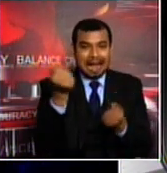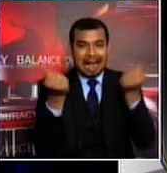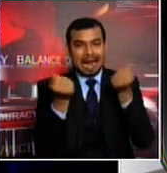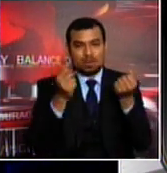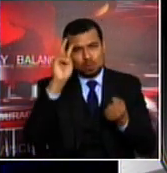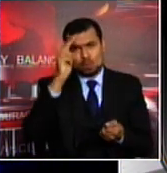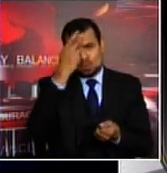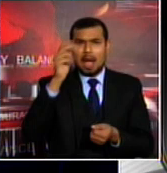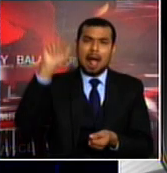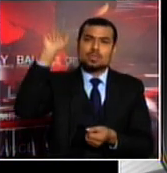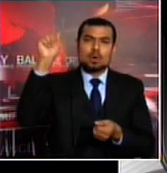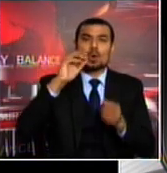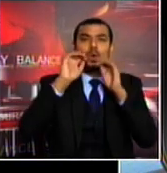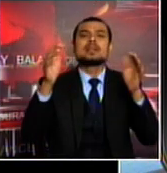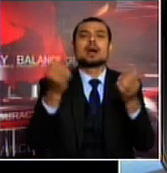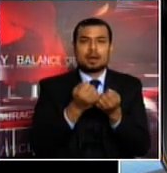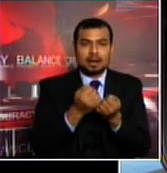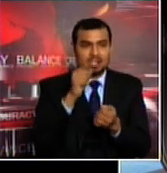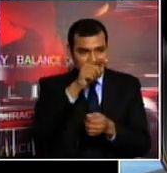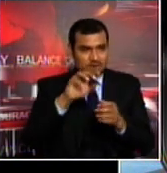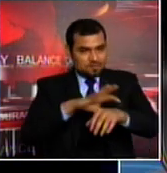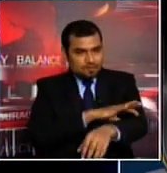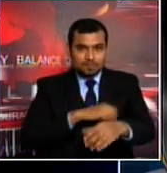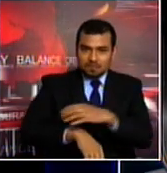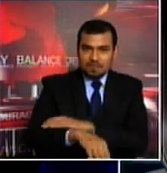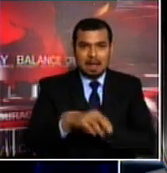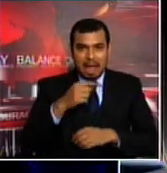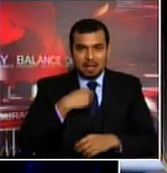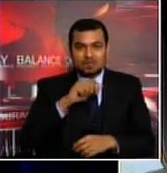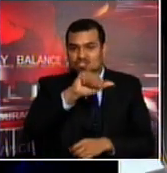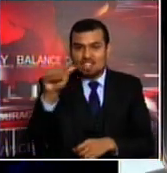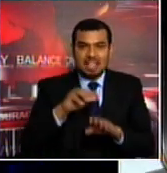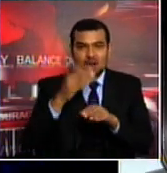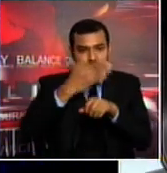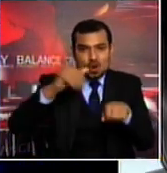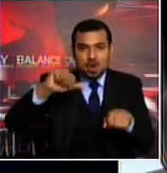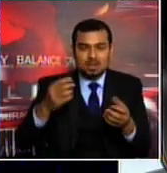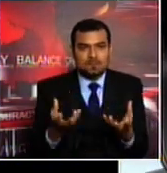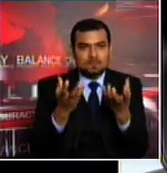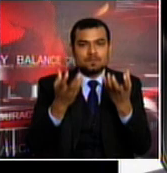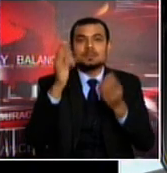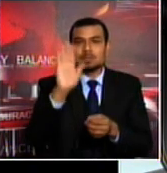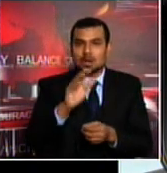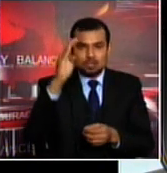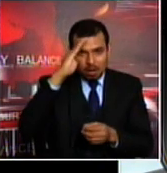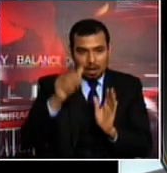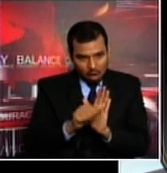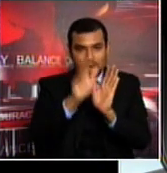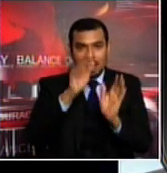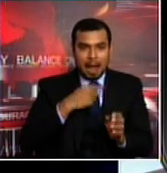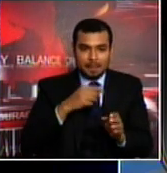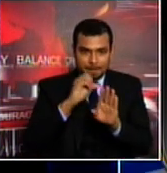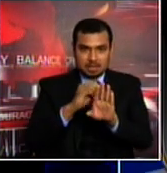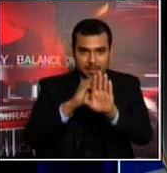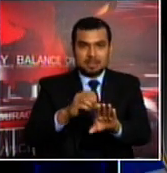उल्टै आन्दोलनको घोषणा गरे, यिनको चुरीफुरी र धम्कीले जनताको रगत उम्लदैछ, सरकार अगाडि बढ, पछि